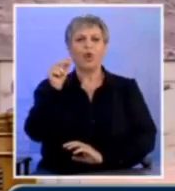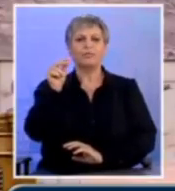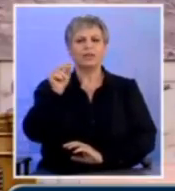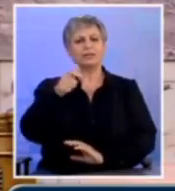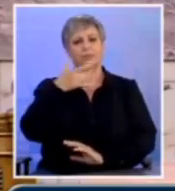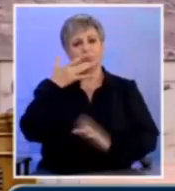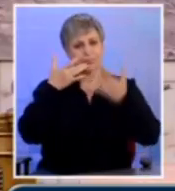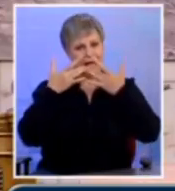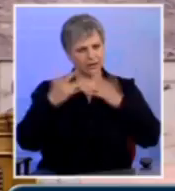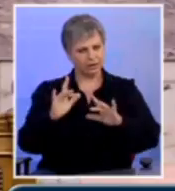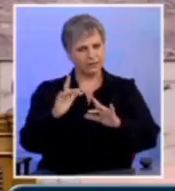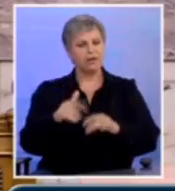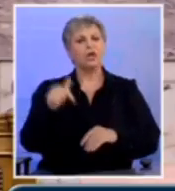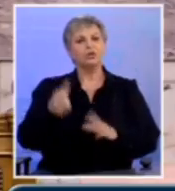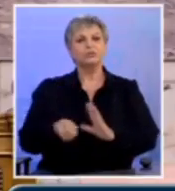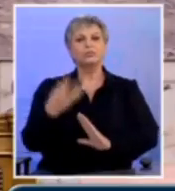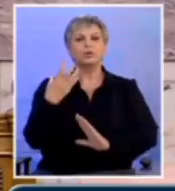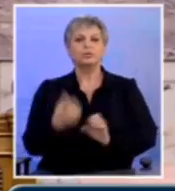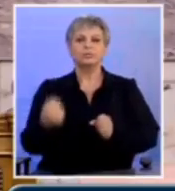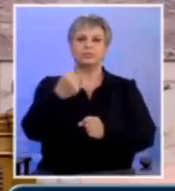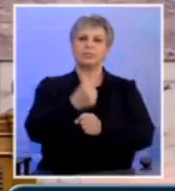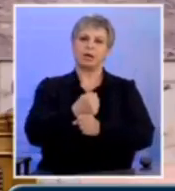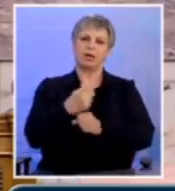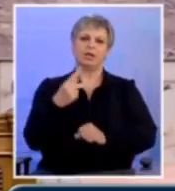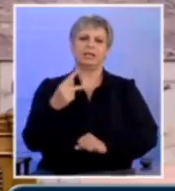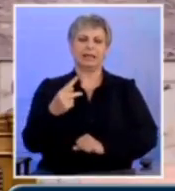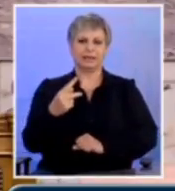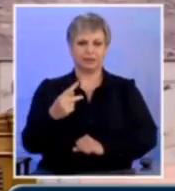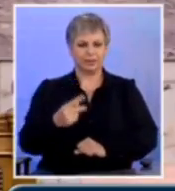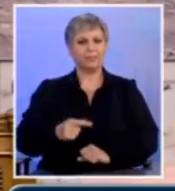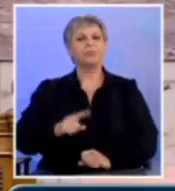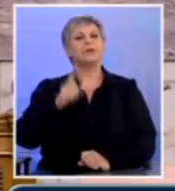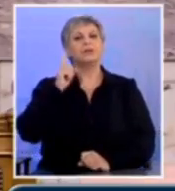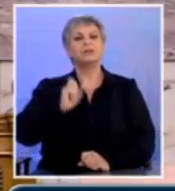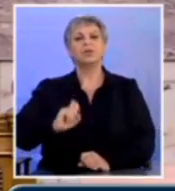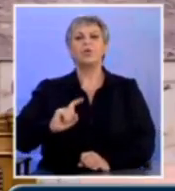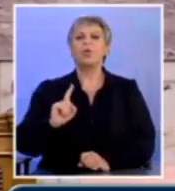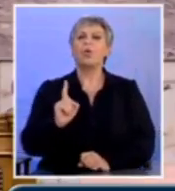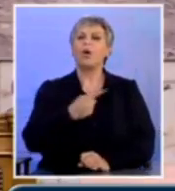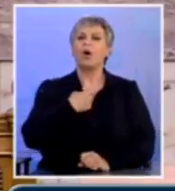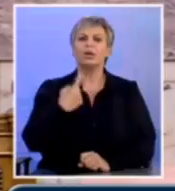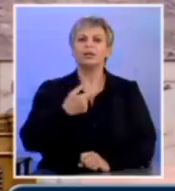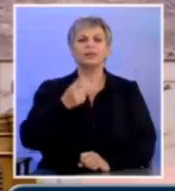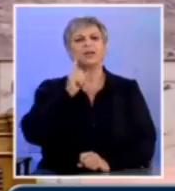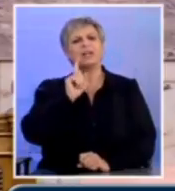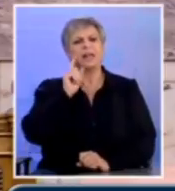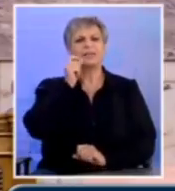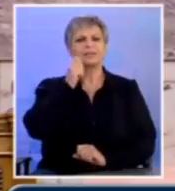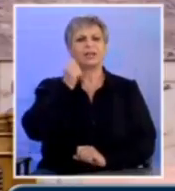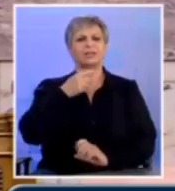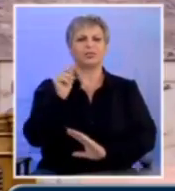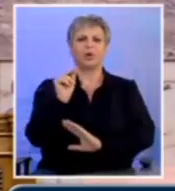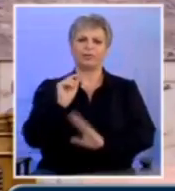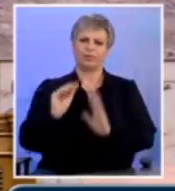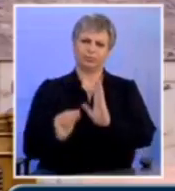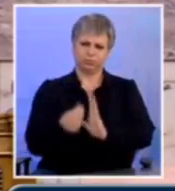όσοι είμαστε βουλευτές και όλες όσες είμαστε βουλευτές έχουμε δώσει έναν όρκο με βάση